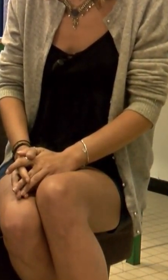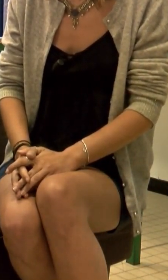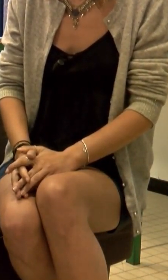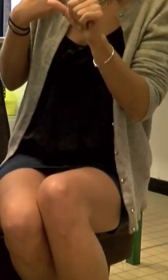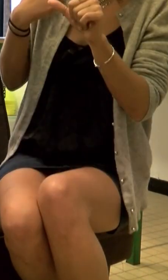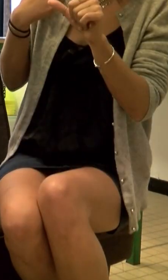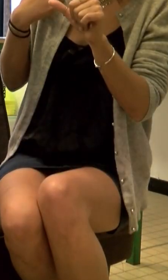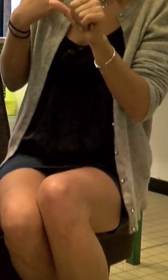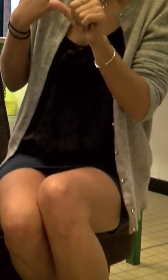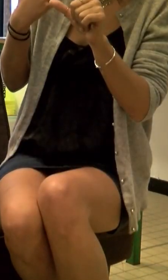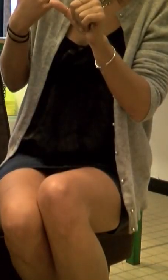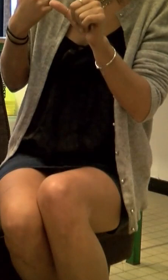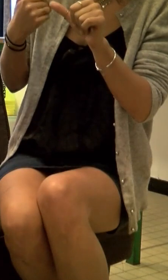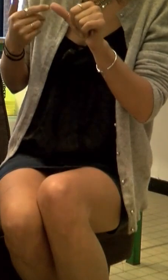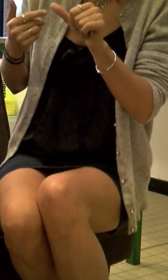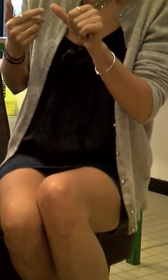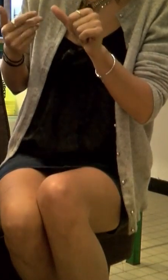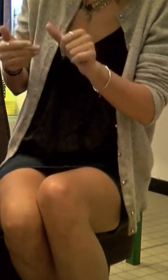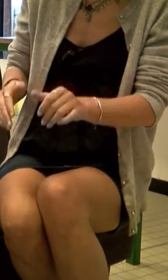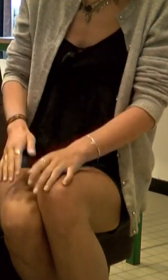c'est difficile.